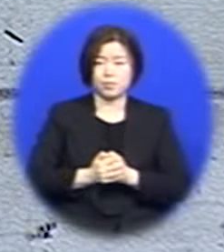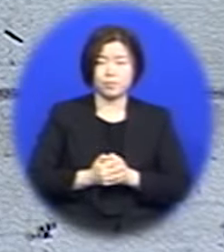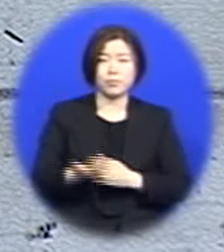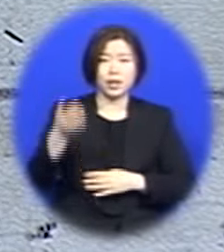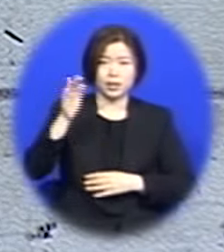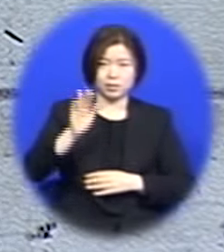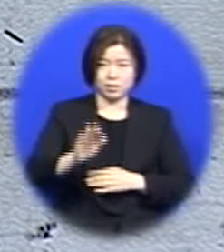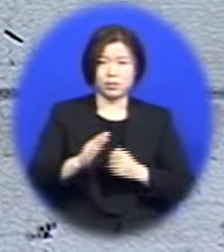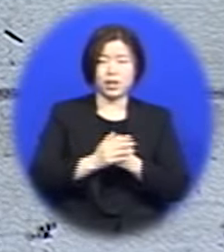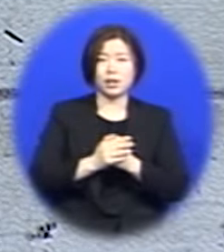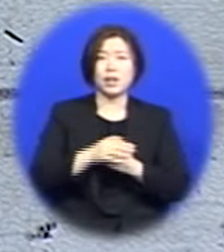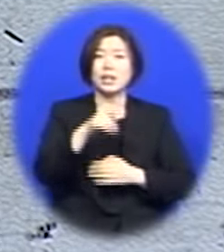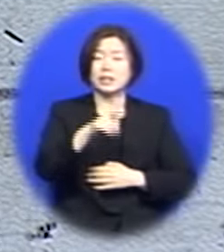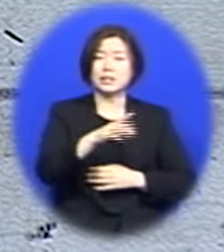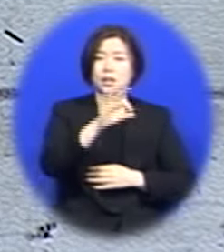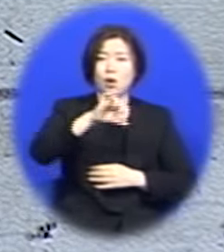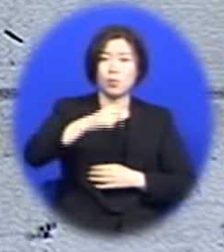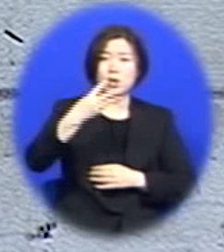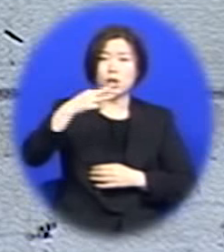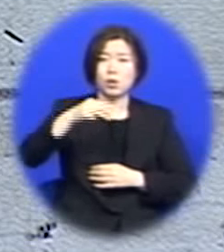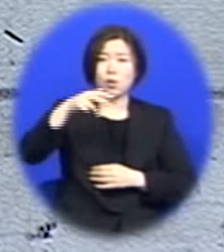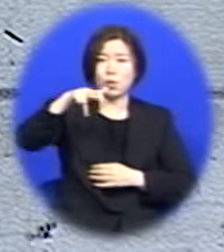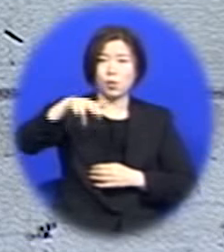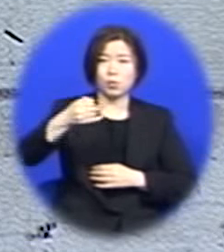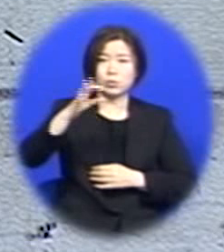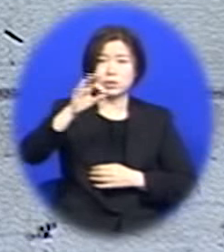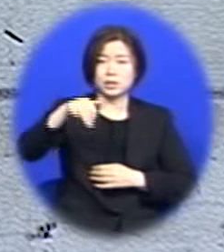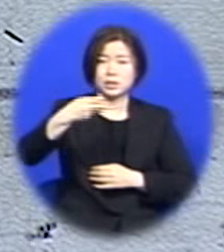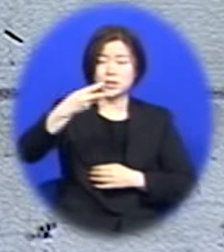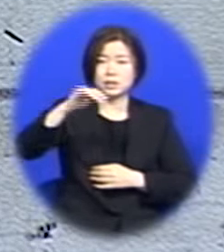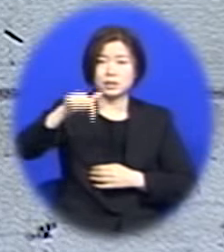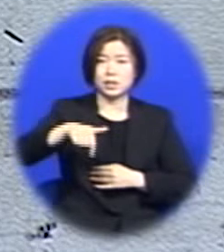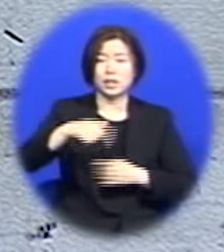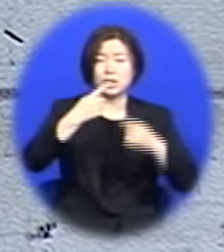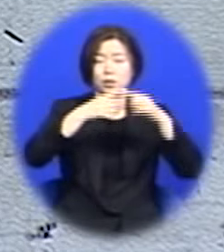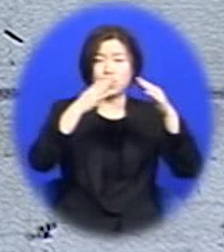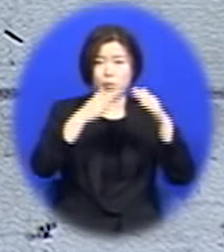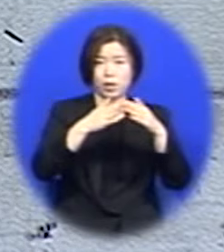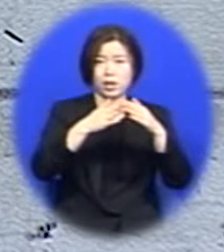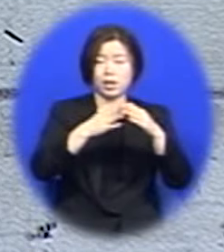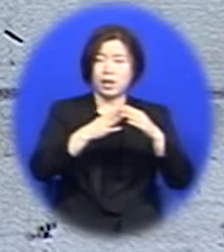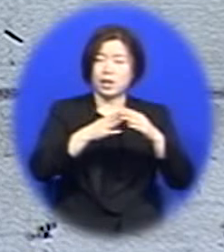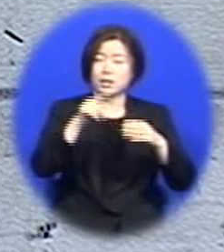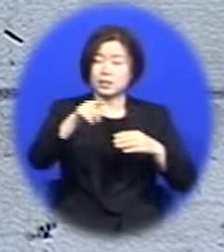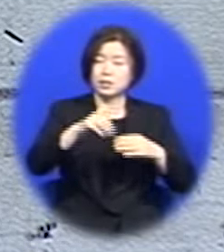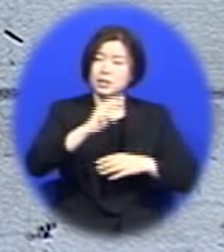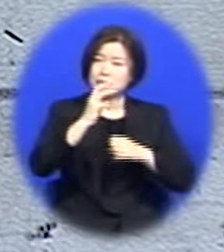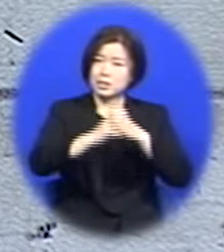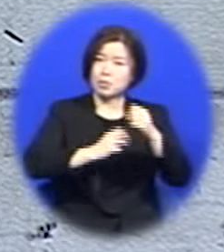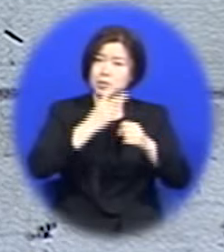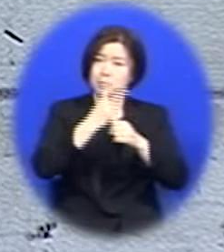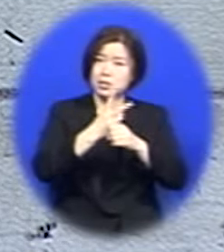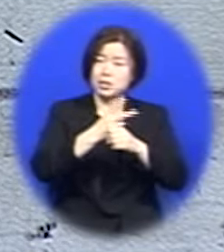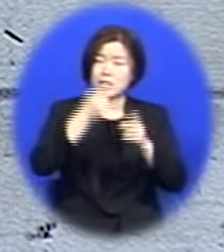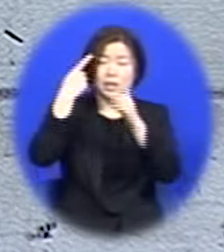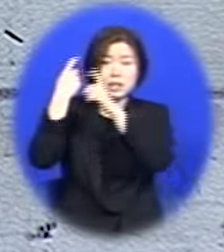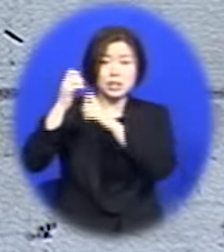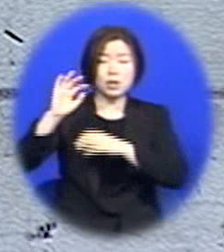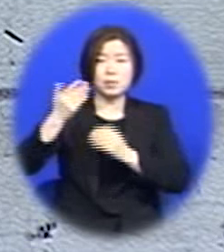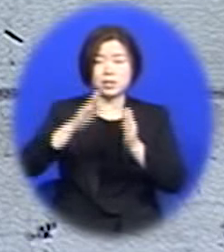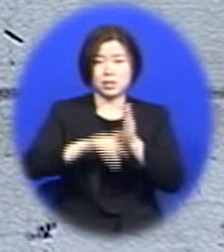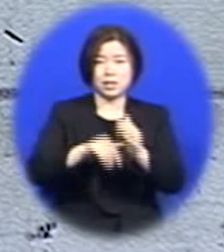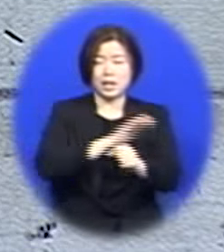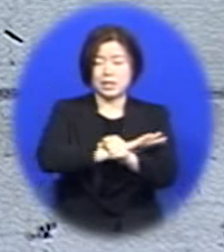그런데 그 윌로우 크릭 교회가 32년 역사가 되었을 때 우리가 진짜 잘하고 있는지를